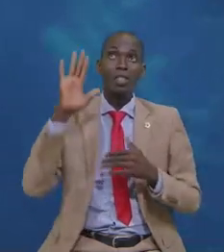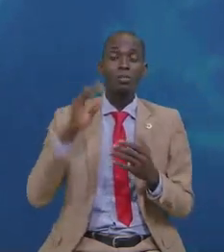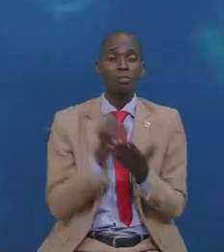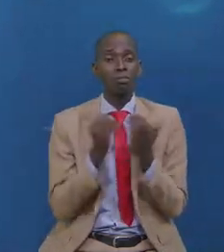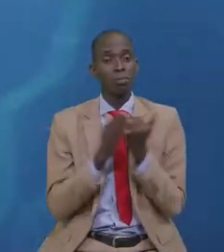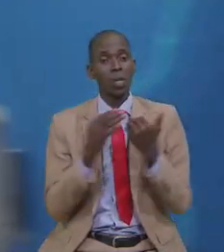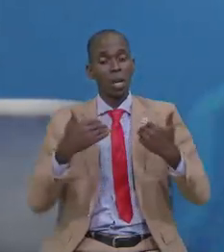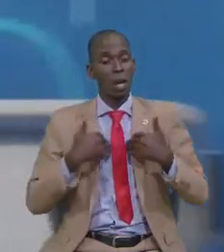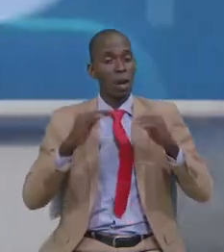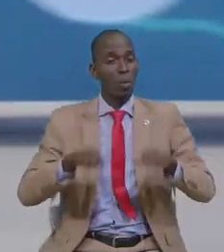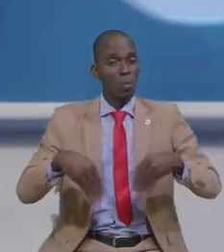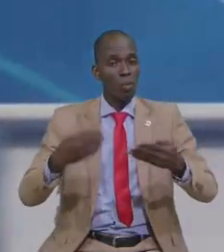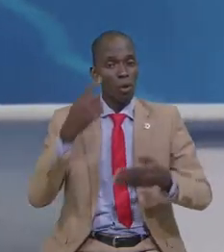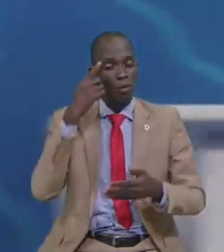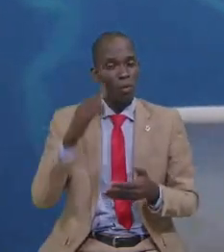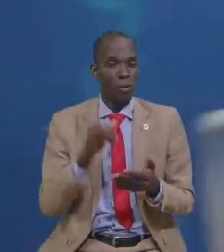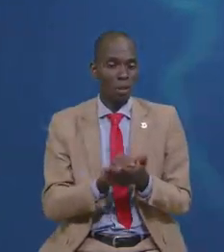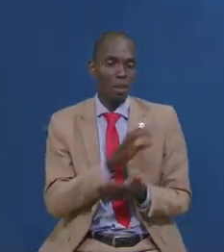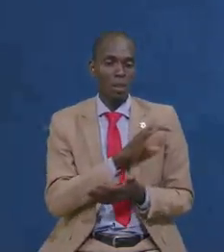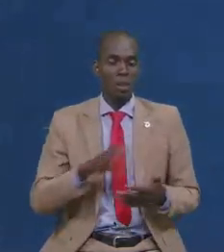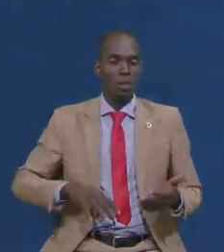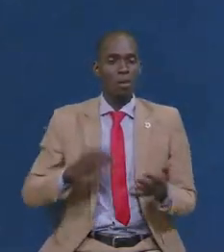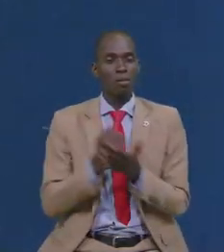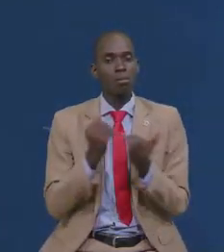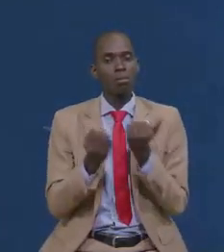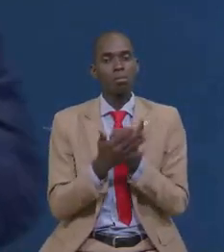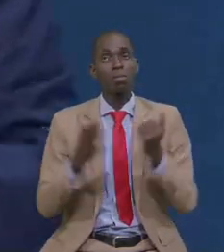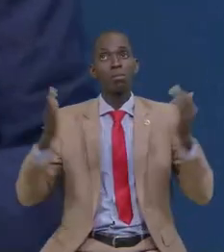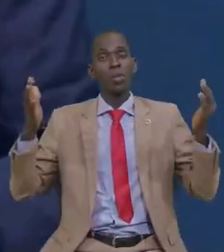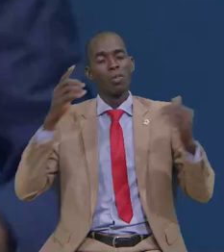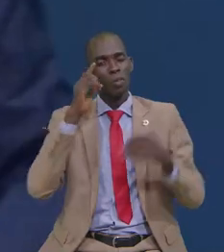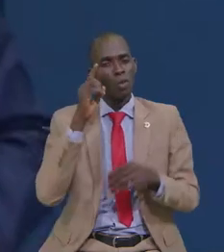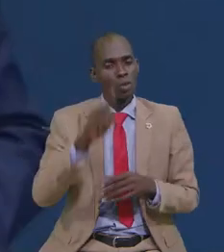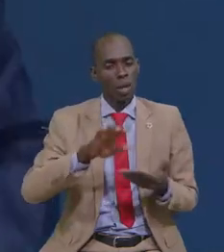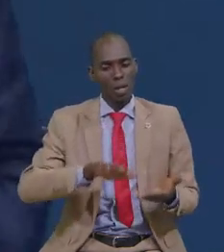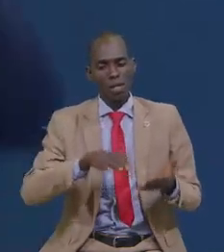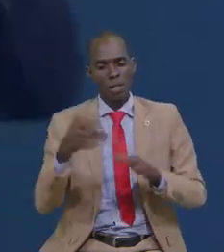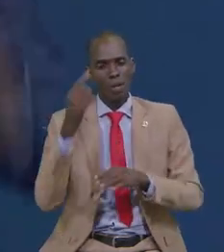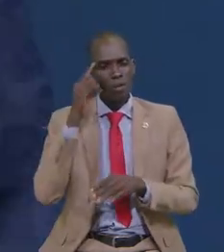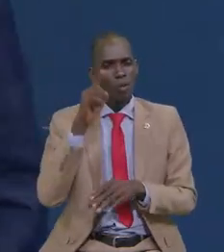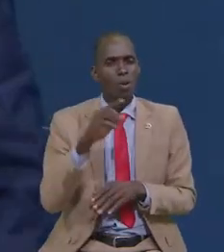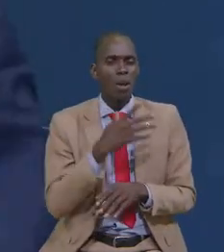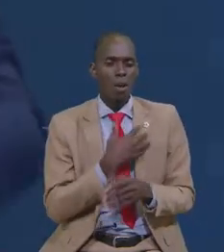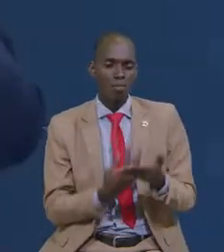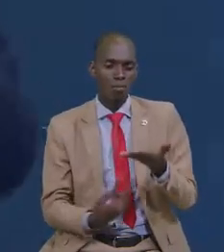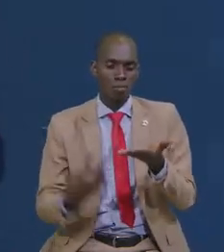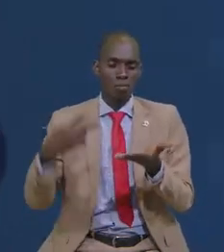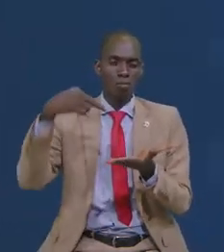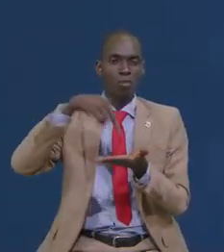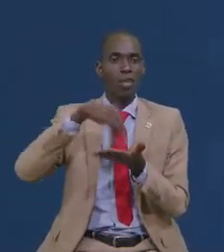pourvu cela, que Christ est crucifié pour toi, Christ qui est mort pour toi et qui